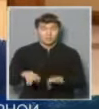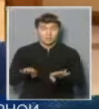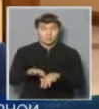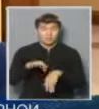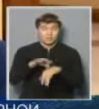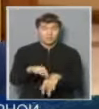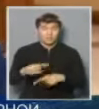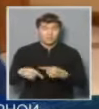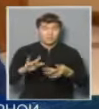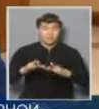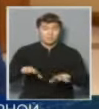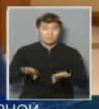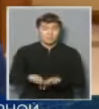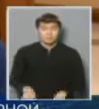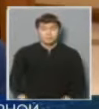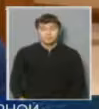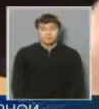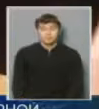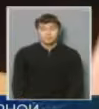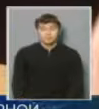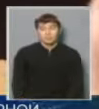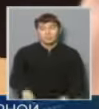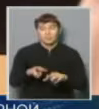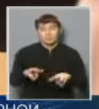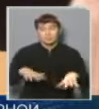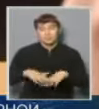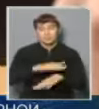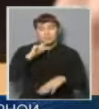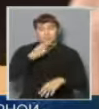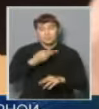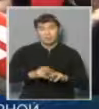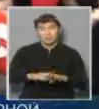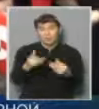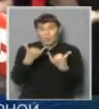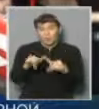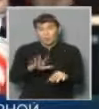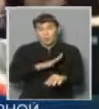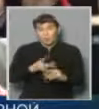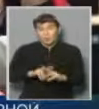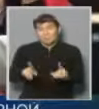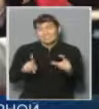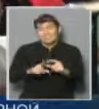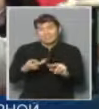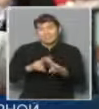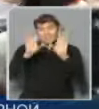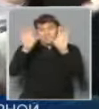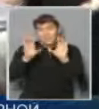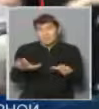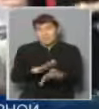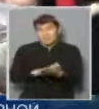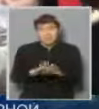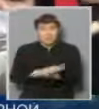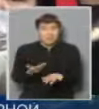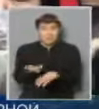проведения отчетности в цифровом виде. Министр национальной экономики был удивлен. По его словам, при подготовке законопроекта не было